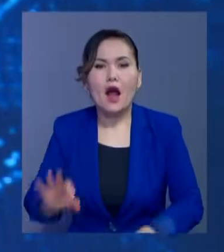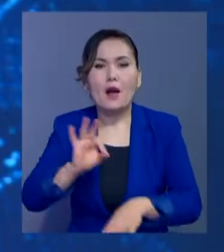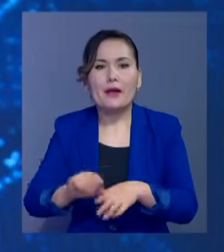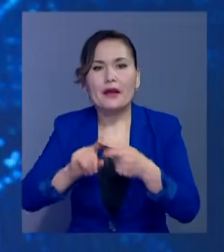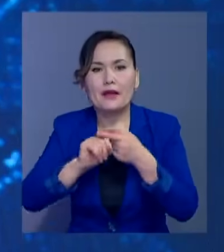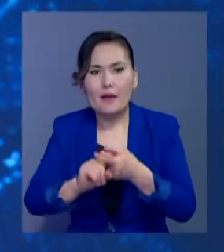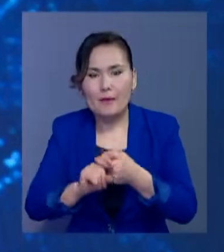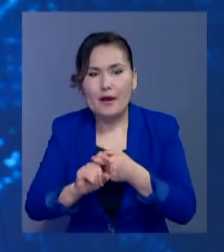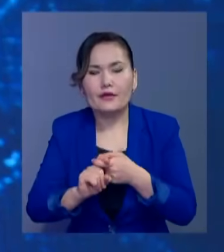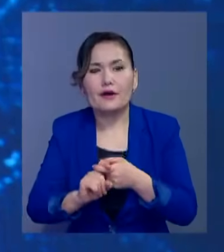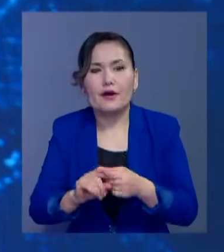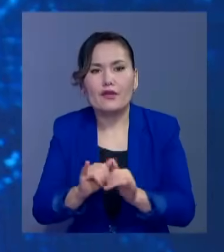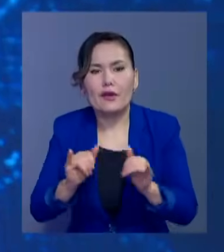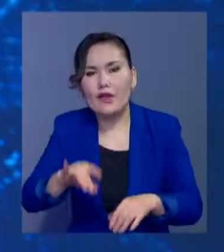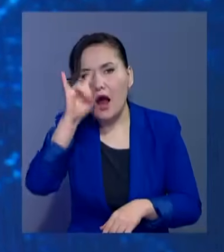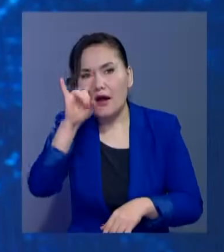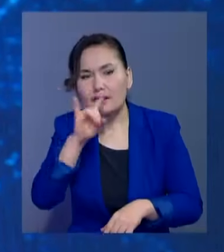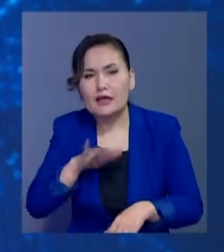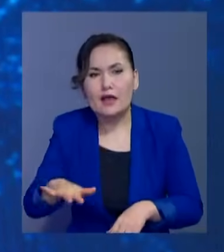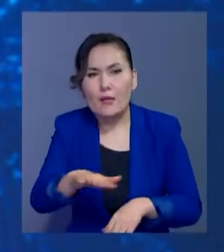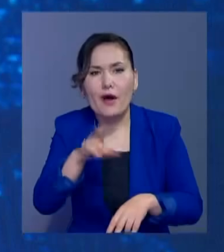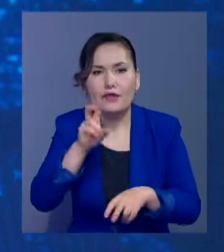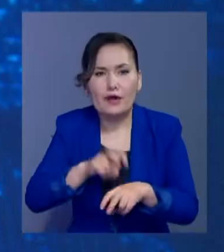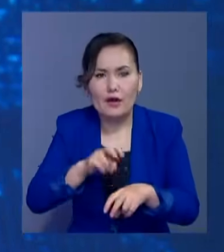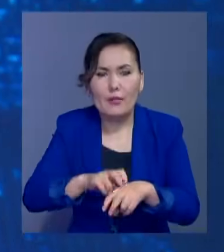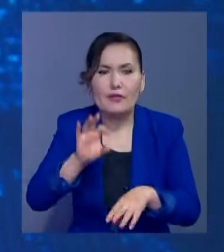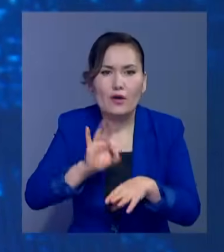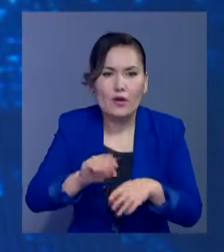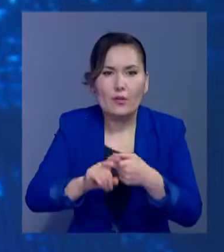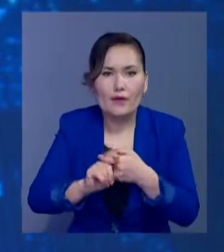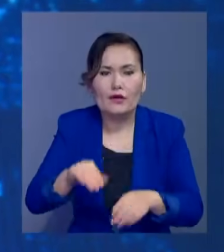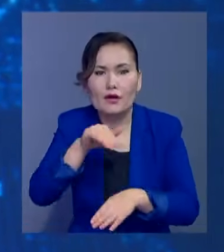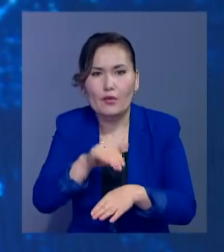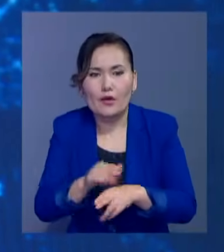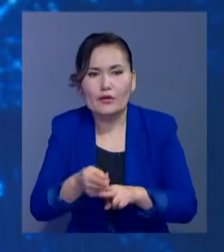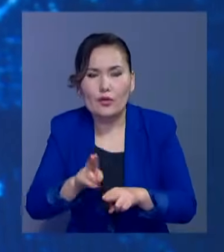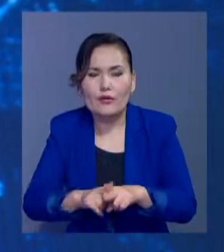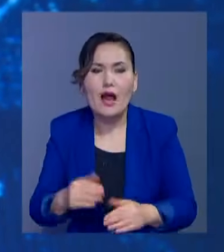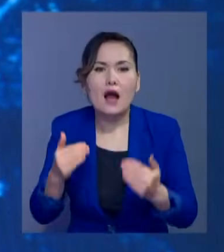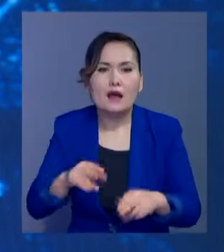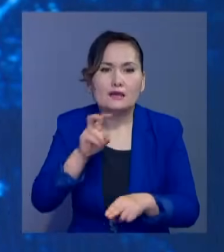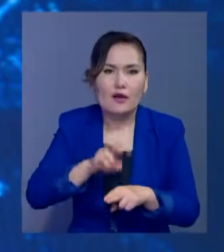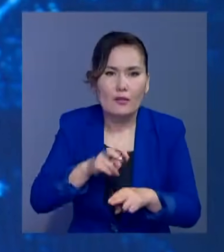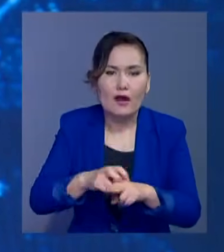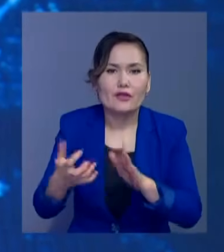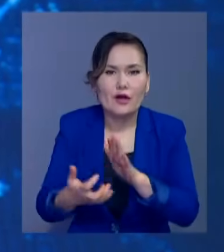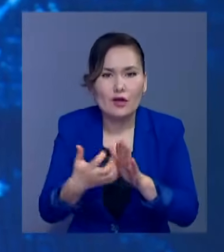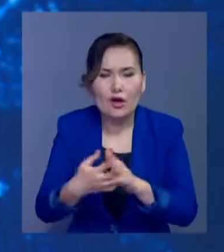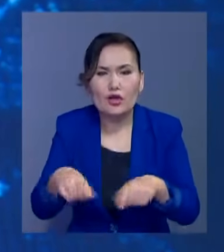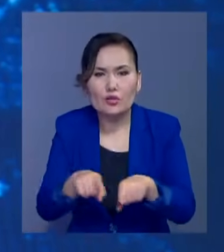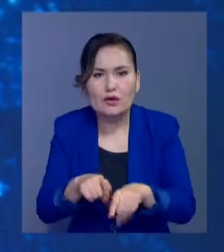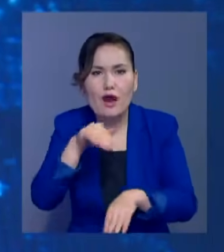Коронавирус пандемиясы елімізде инфекционист дәрігерлердің, пульмонологтар мен анестезиолог, реаниматологтардың жетіспейтінін